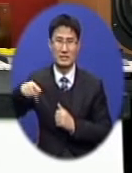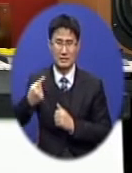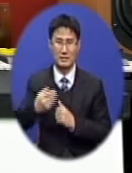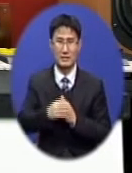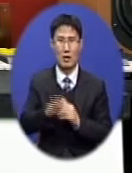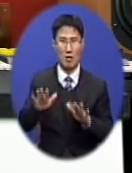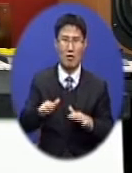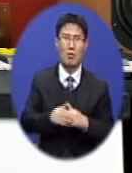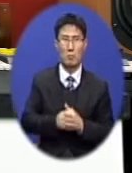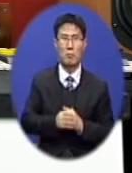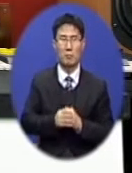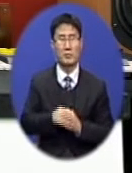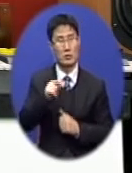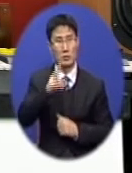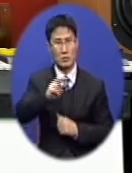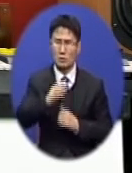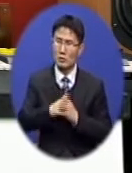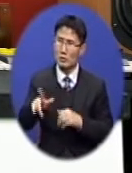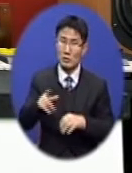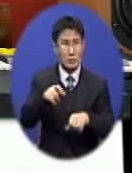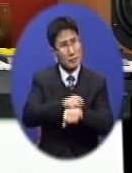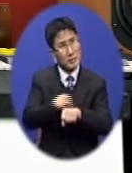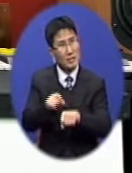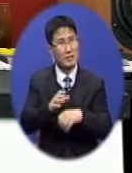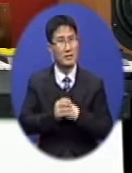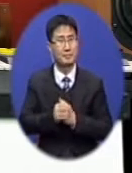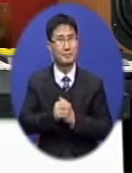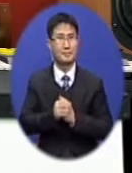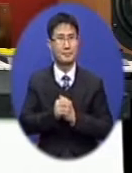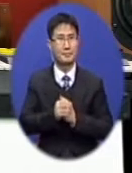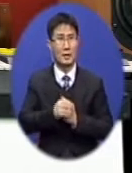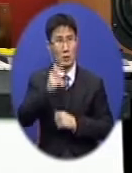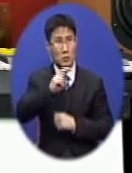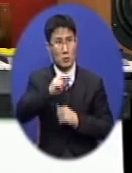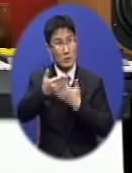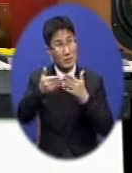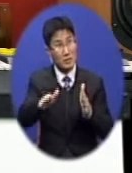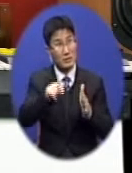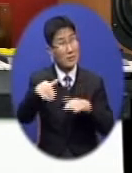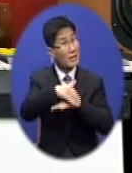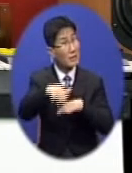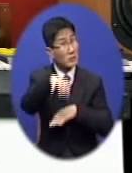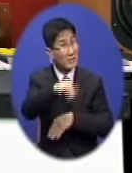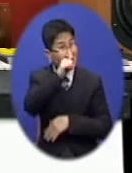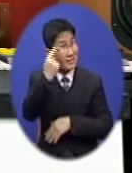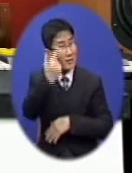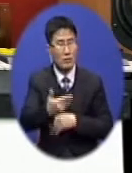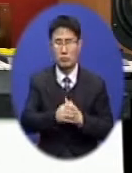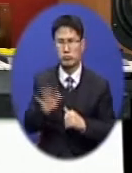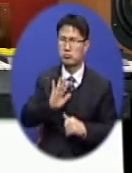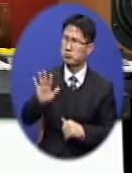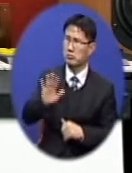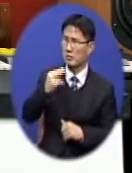네. 서울 브루스. 이 노래를 뭐 특별히 그 예. 이렇게 노래 교실이나 이런 데 다니시는 데 있으세요?